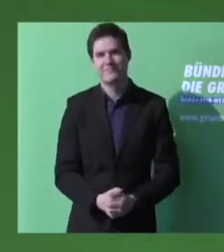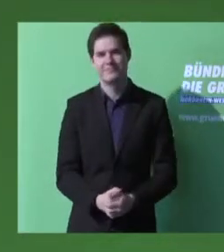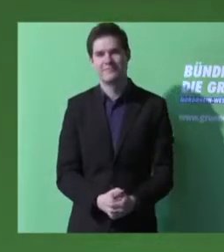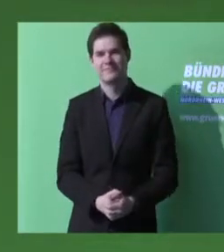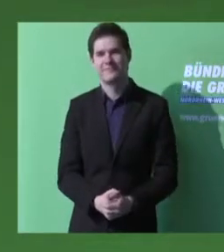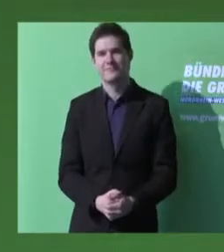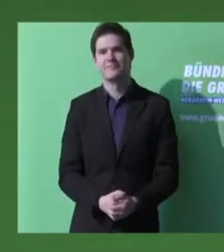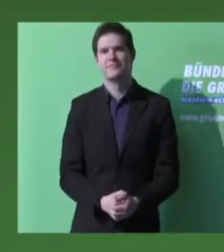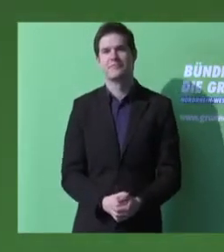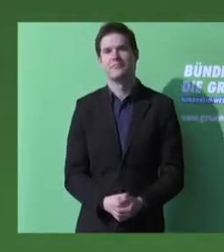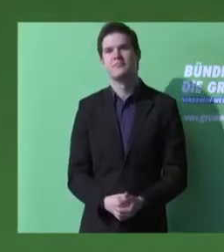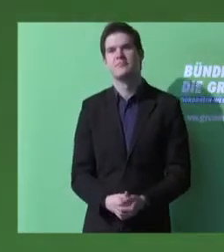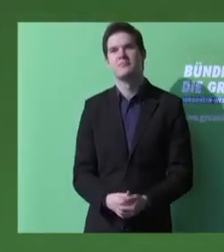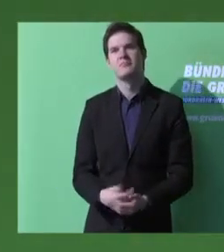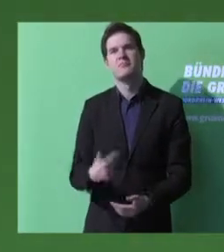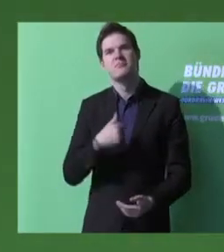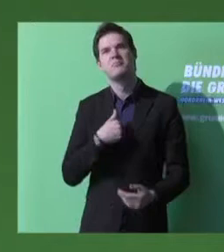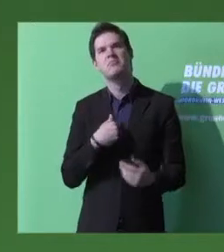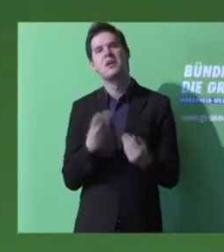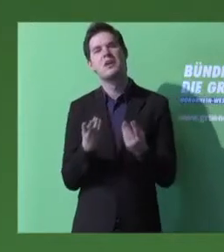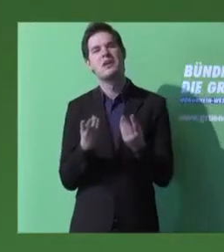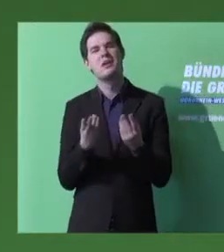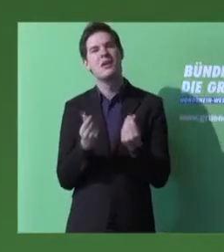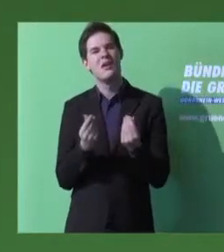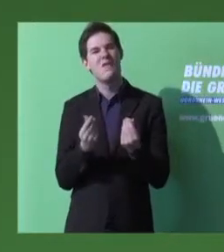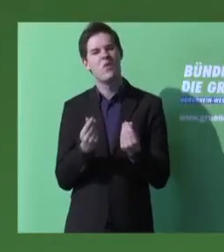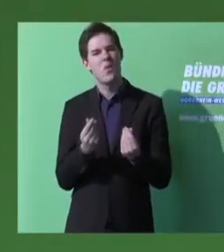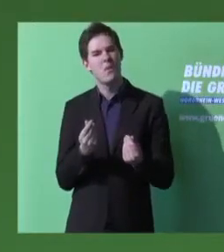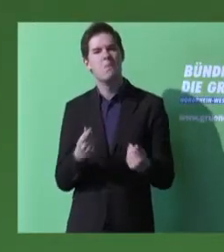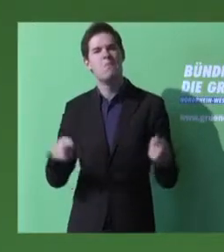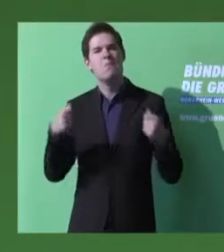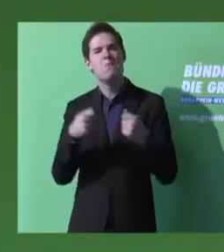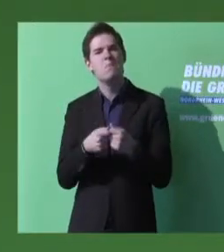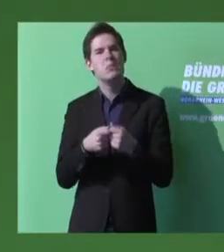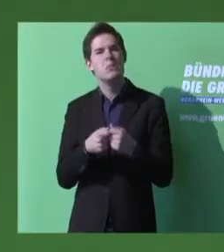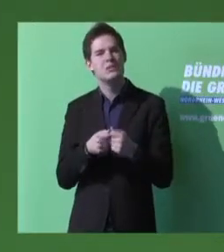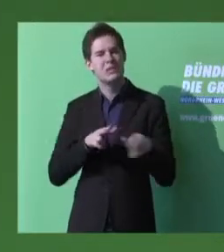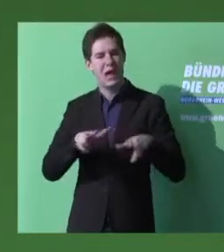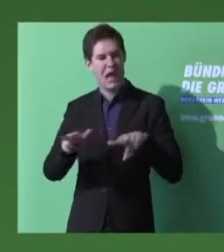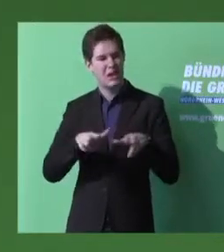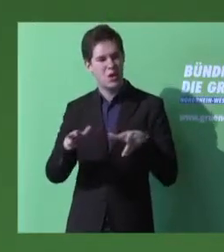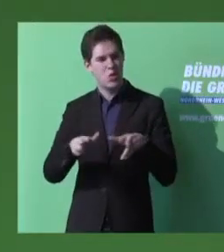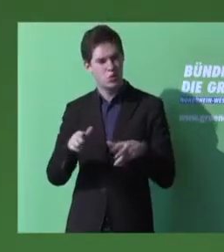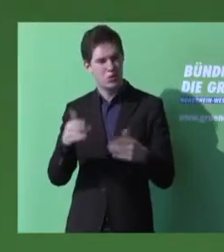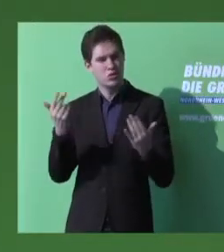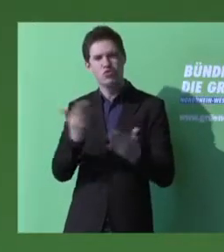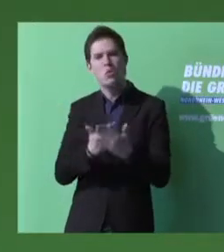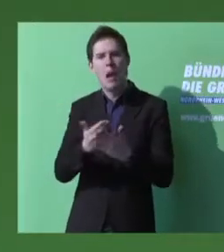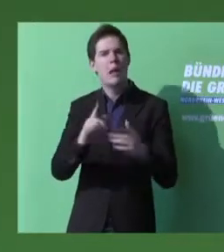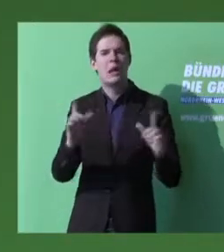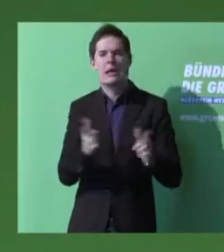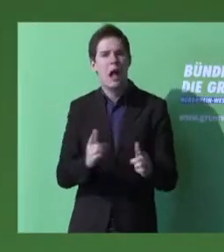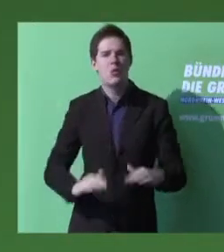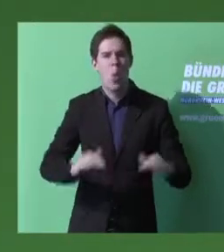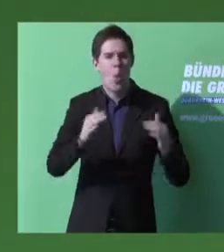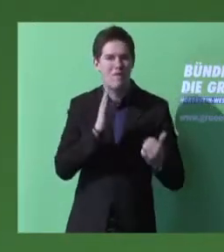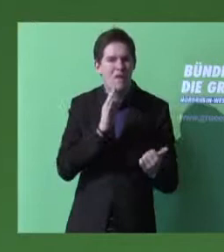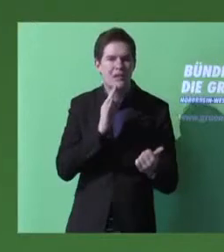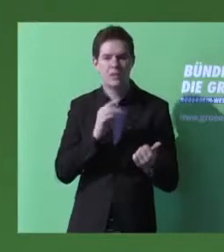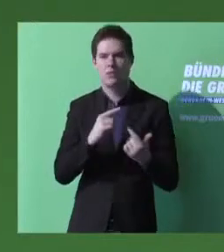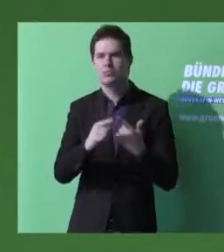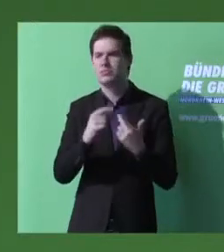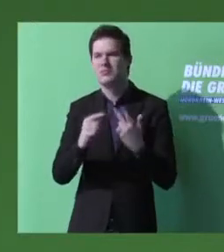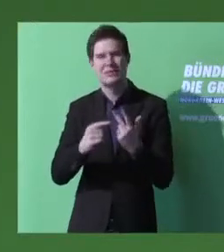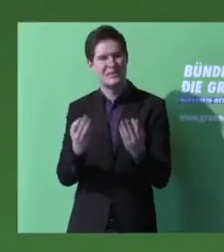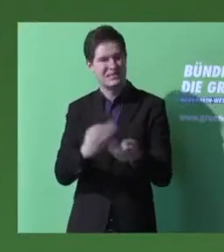Ich habe den Eindruck, dass es eine Bundesregierung, wenn wir gerade kein Hochwasser haben, wenn wir gerade keinen Niklas Stern-Bericht haben, dann